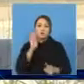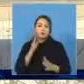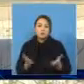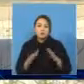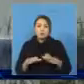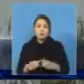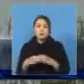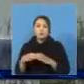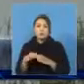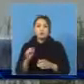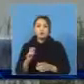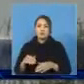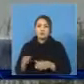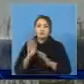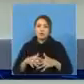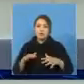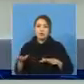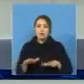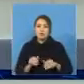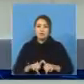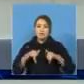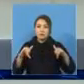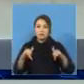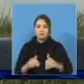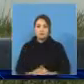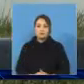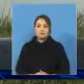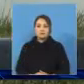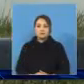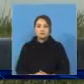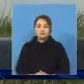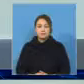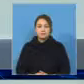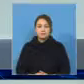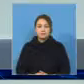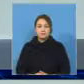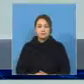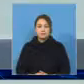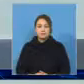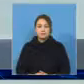молайса, суармалы егін шаруашылығы да дамиды. Мархабат Өрбек, Арман Досмағанбетов, Ақтөбе телеарнасы.